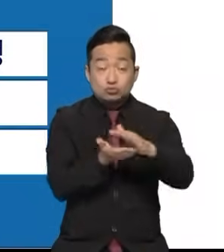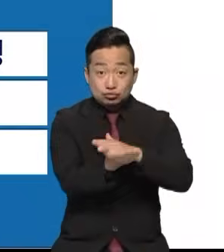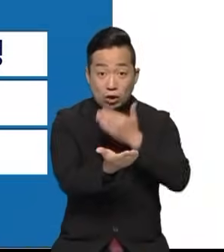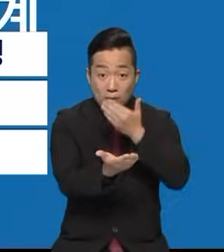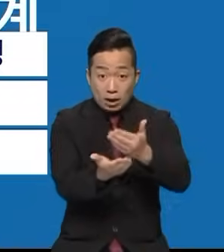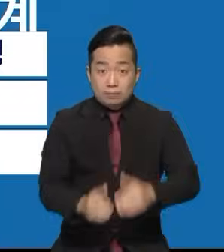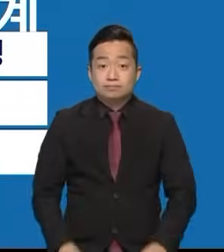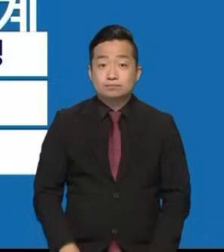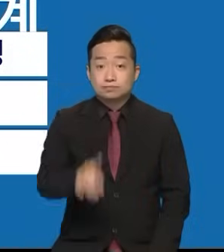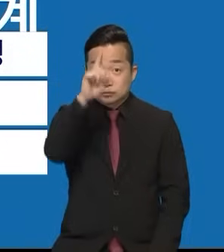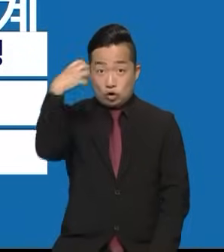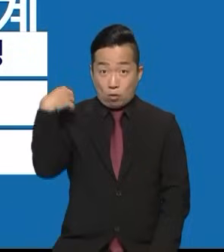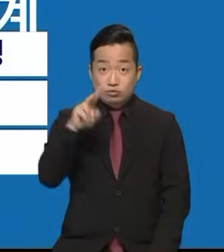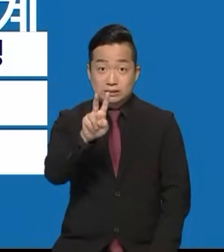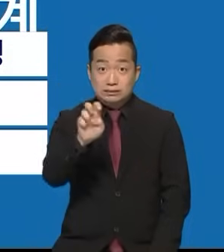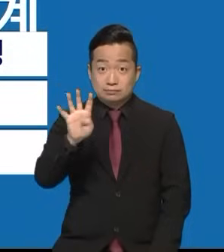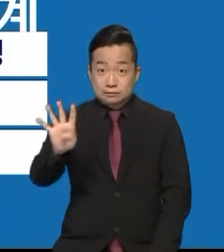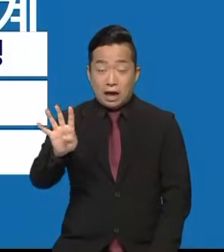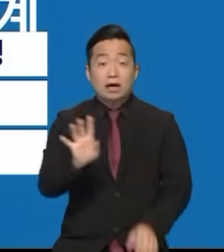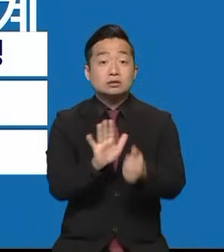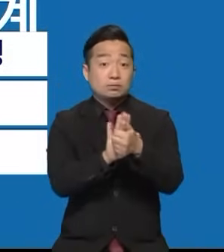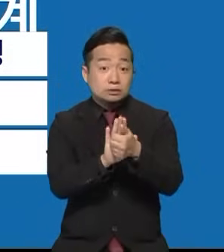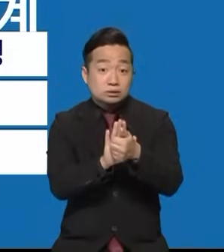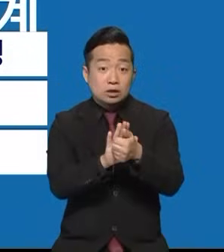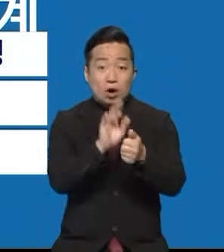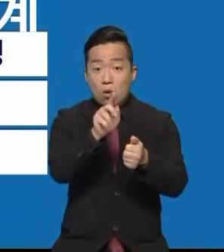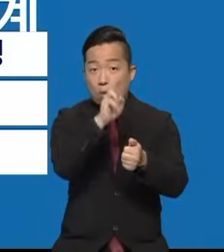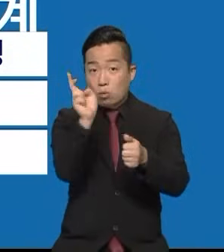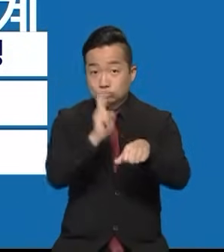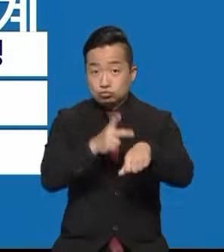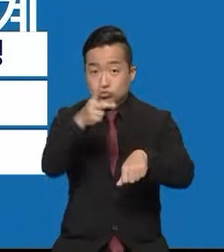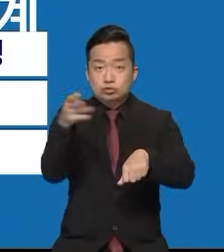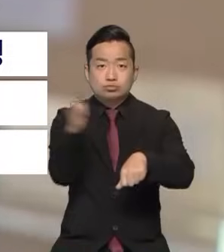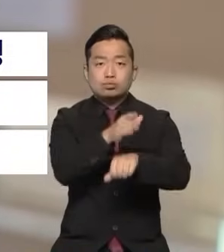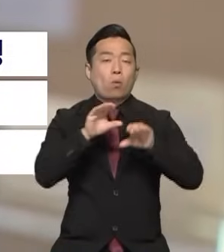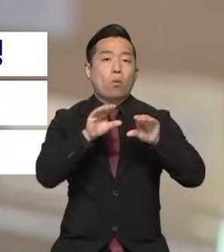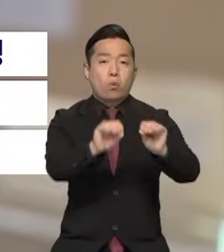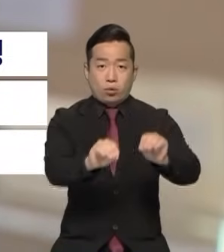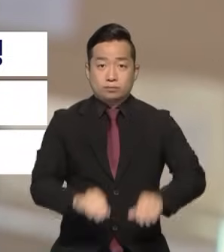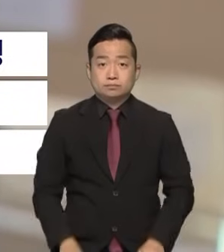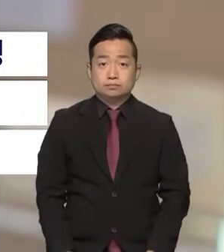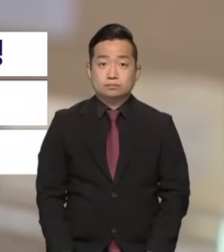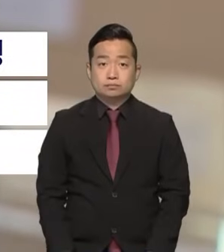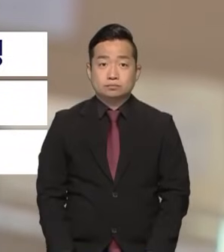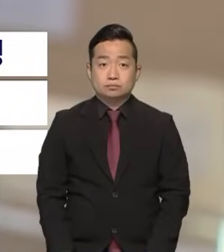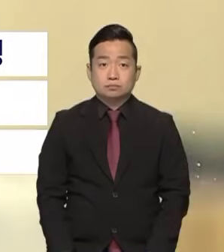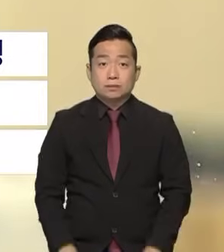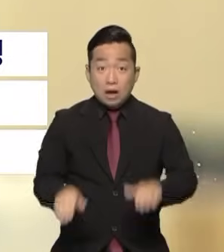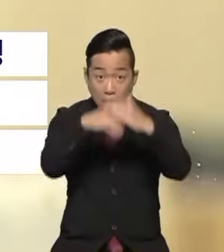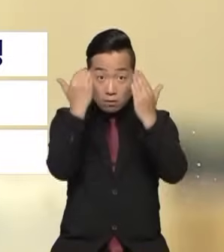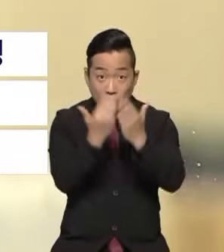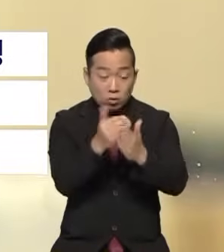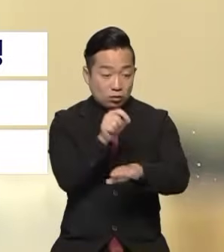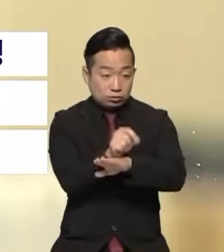있는 정부 24 서비스도 오후 2시부터 서비스를 전면 중단하면서 사실상